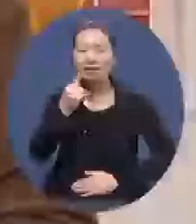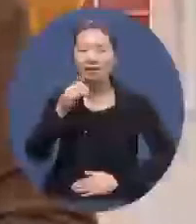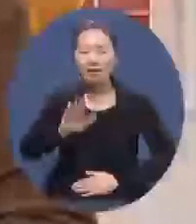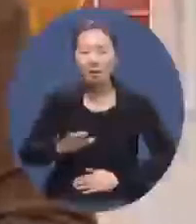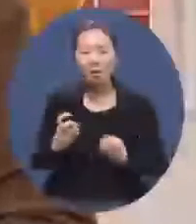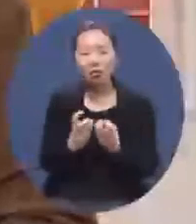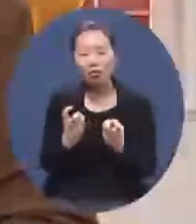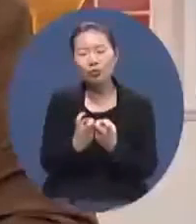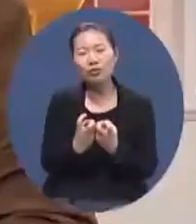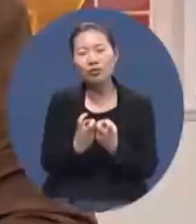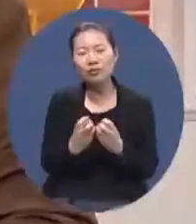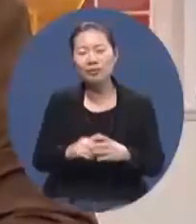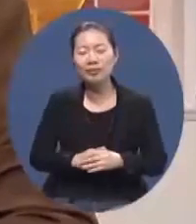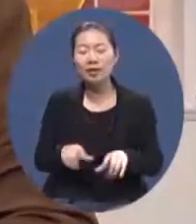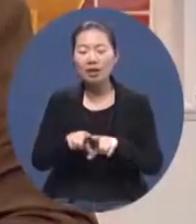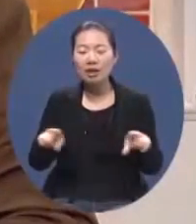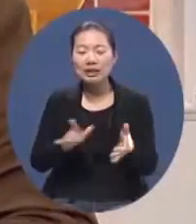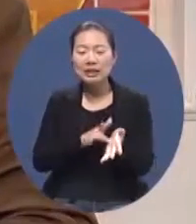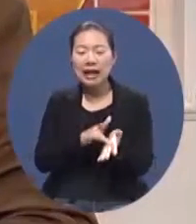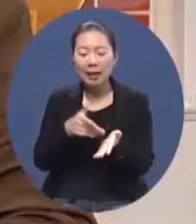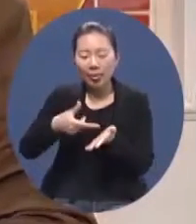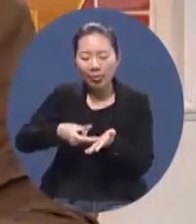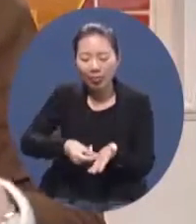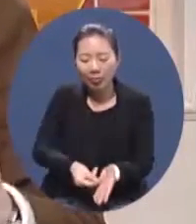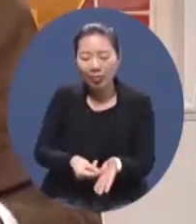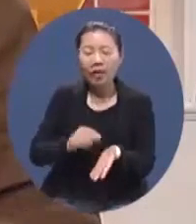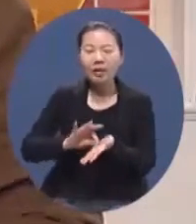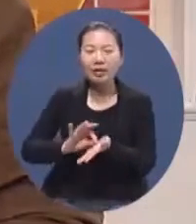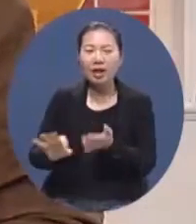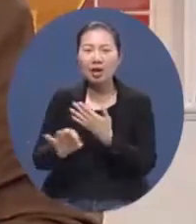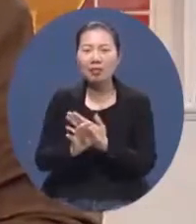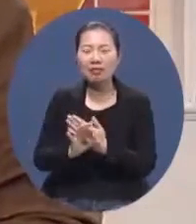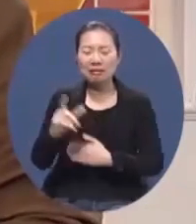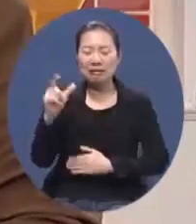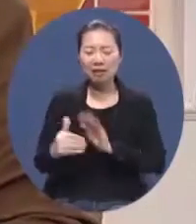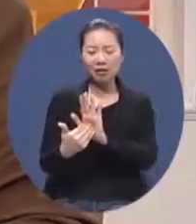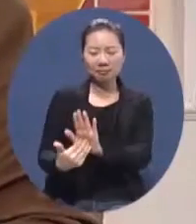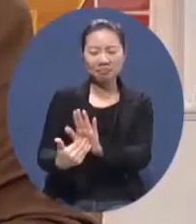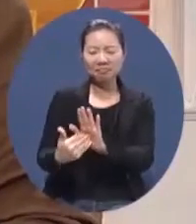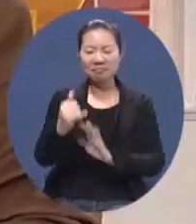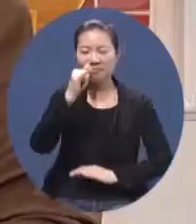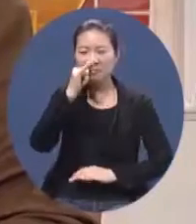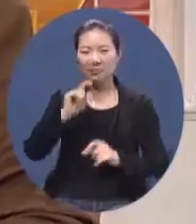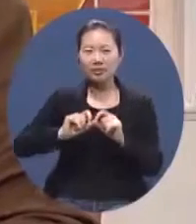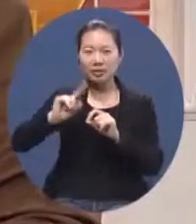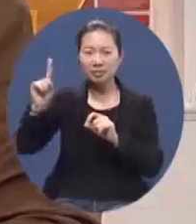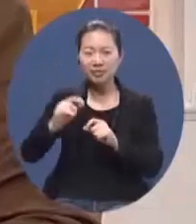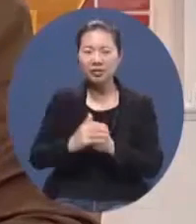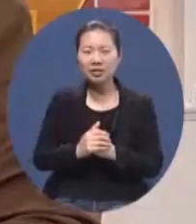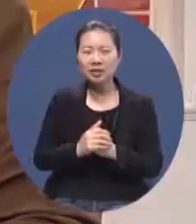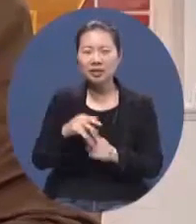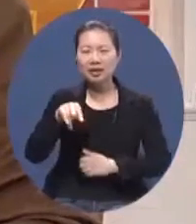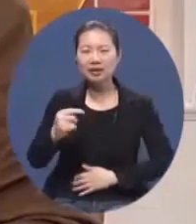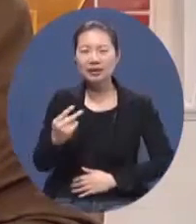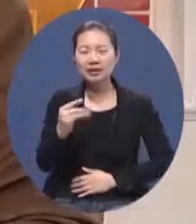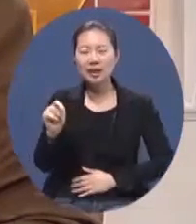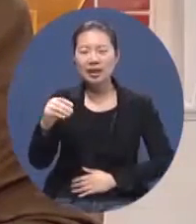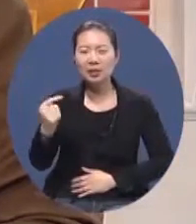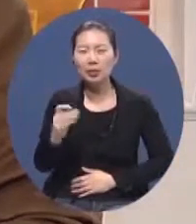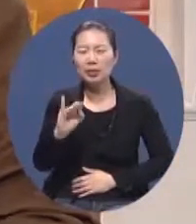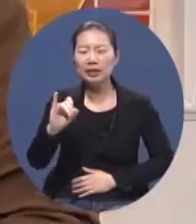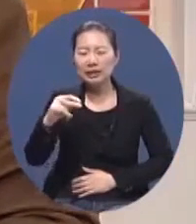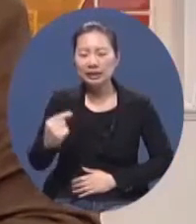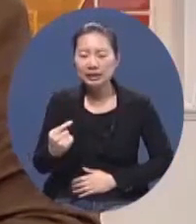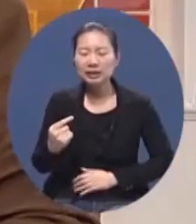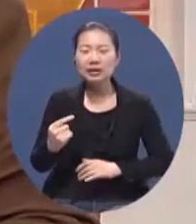우리가 일반적으로 연골수라고 하게 되면은 네. 너무 또 강한 거부감을 가지는 경우들도 있으세요. 네. 대부분이 스테로이드 아니면 항생제니까. 예.